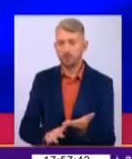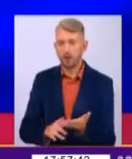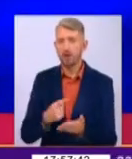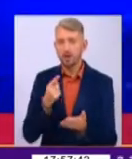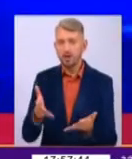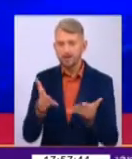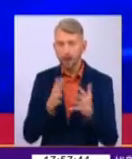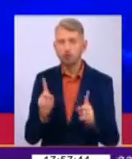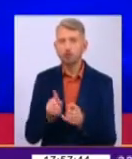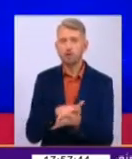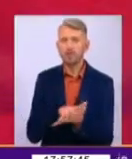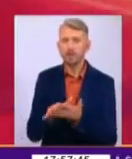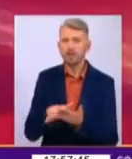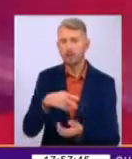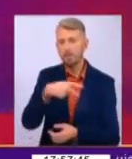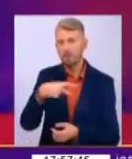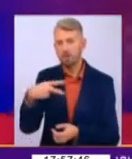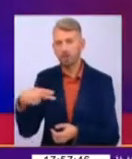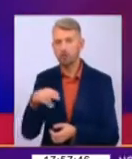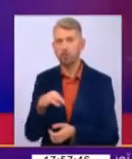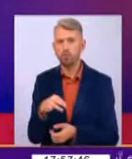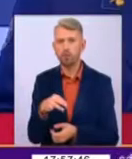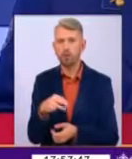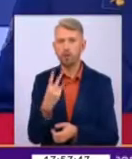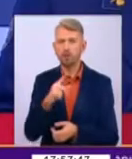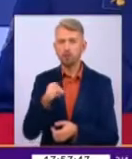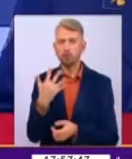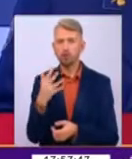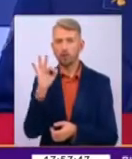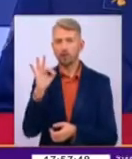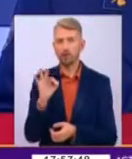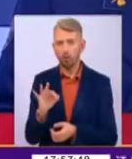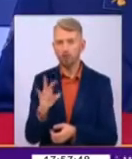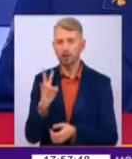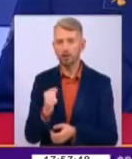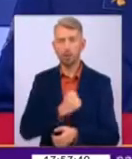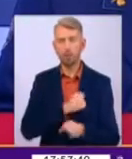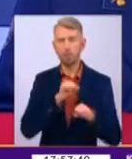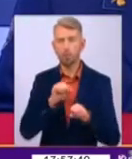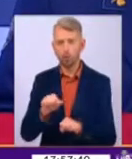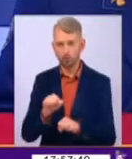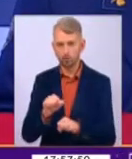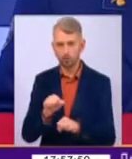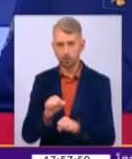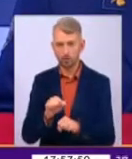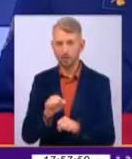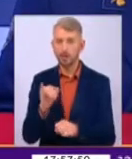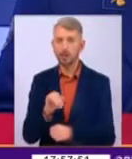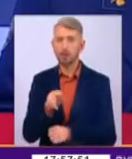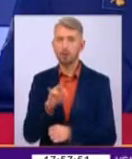ясно, що витрачати приблизно по 2,5% на оборону ВВП і на